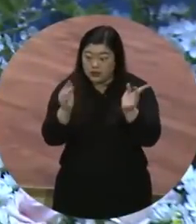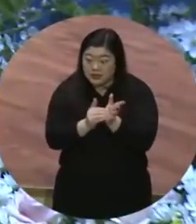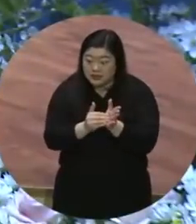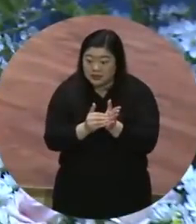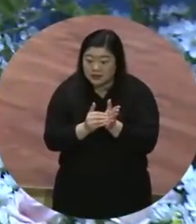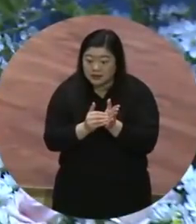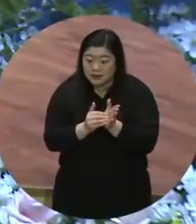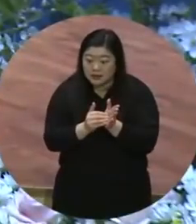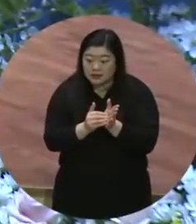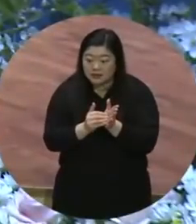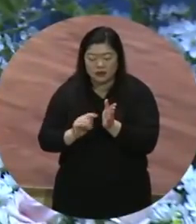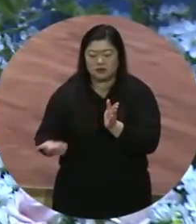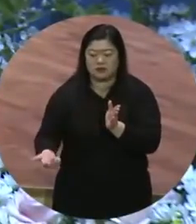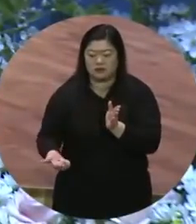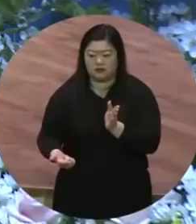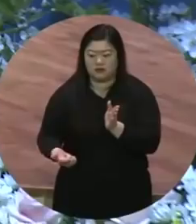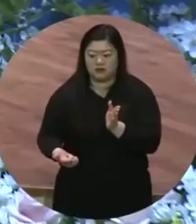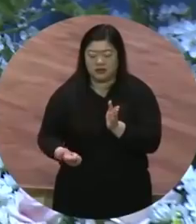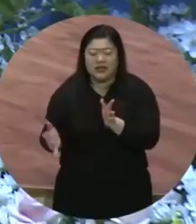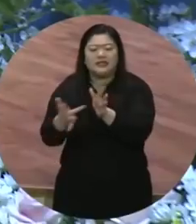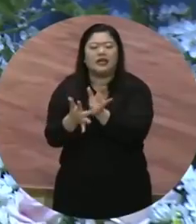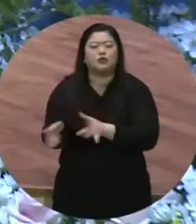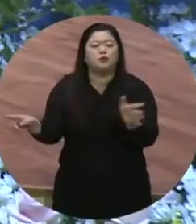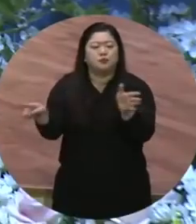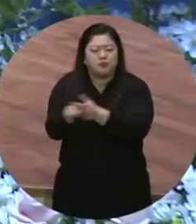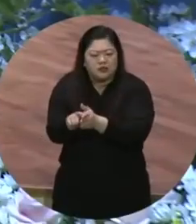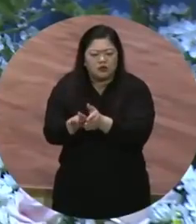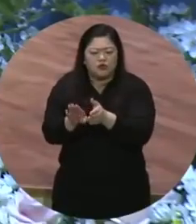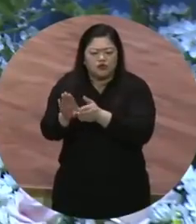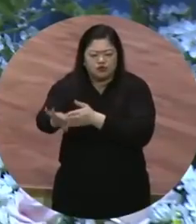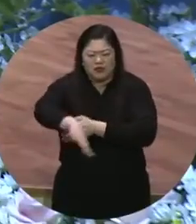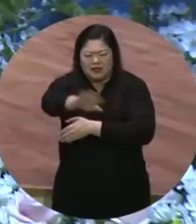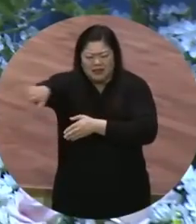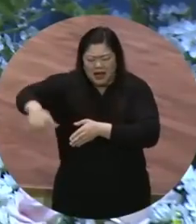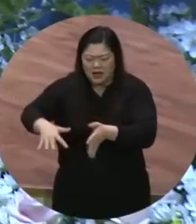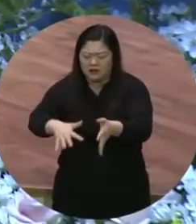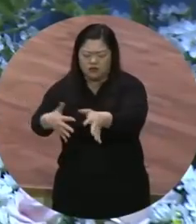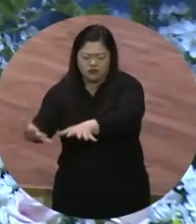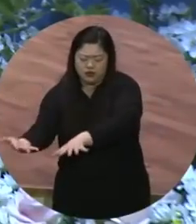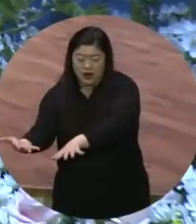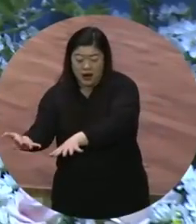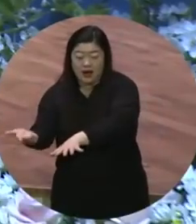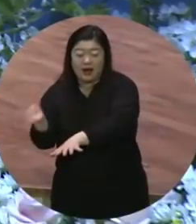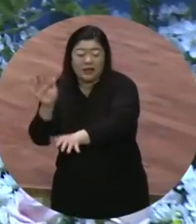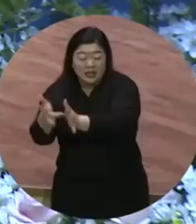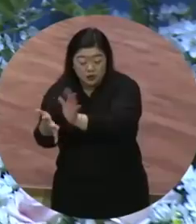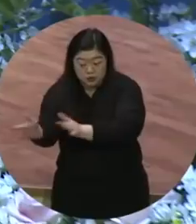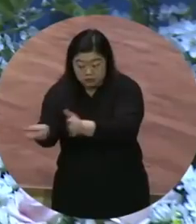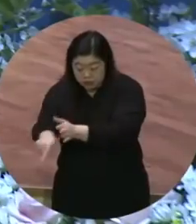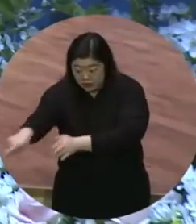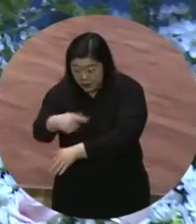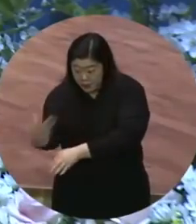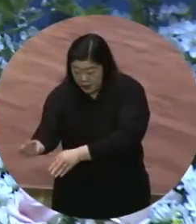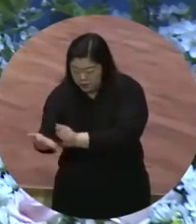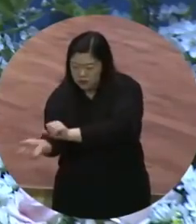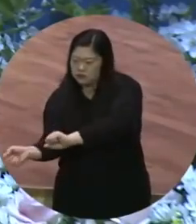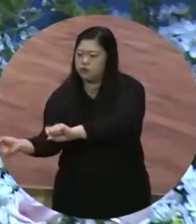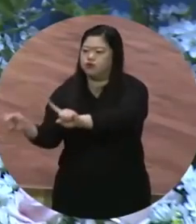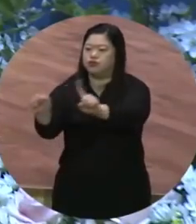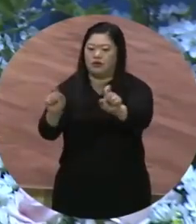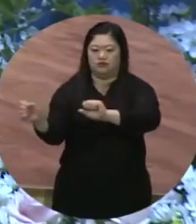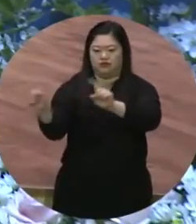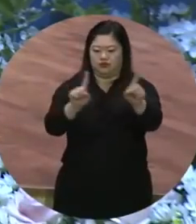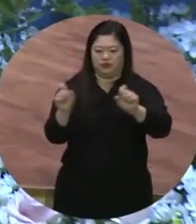있는 모든 사람들이 부활의 영광으로 다 그렇게 들어오게